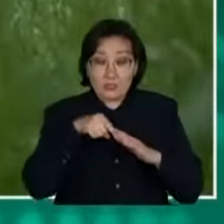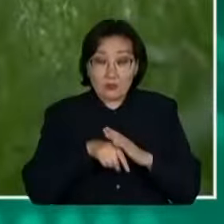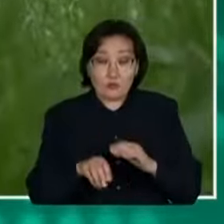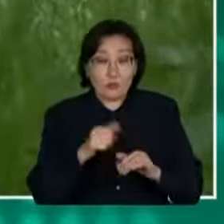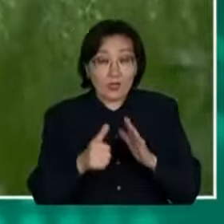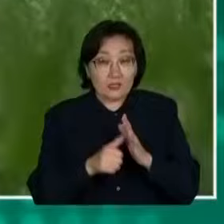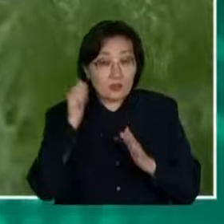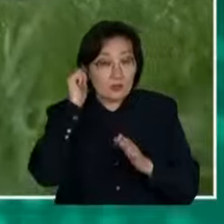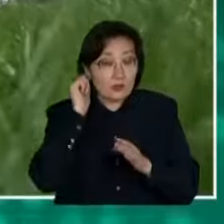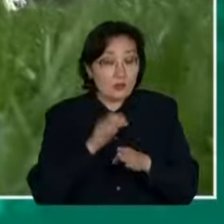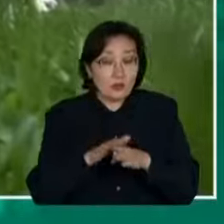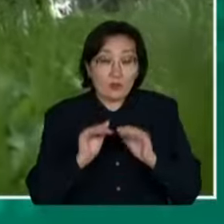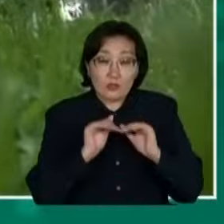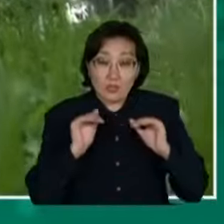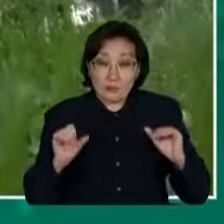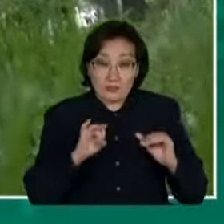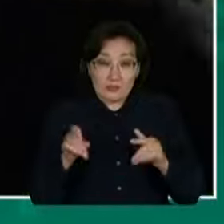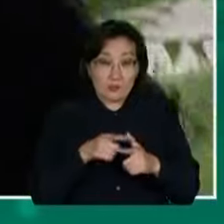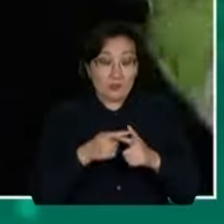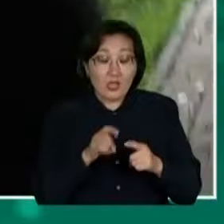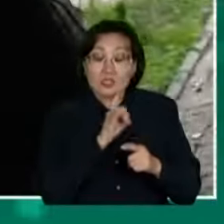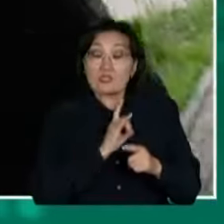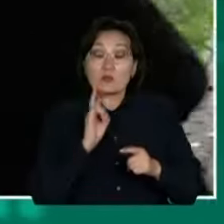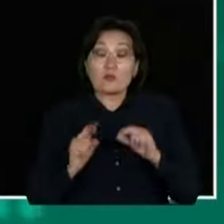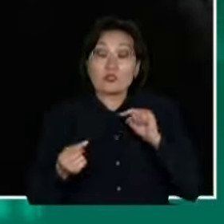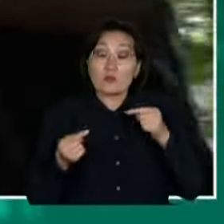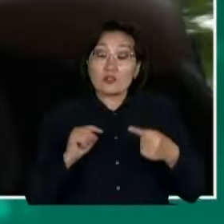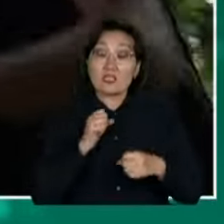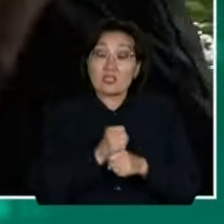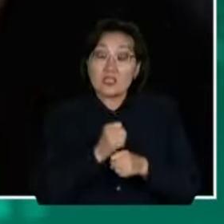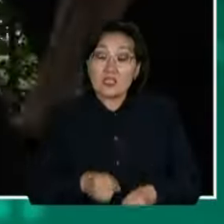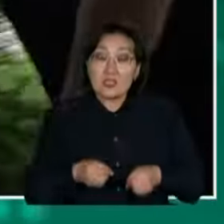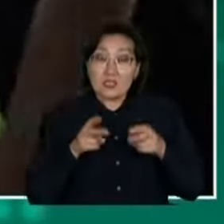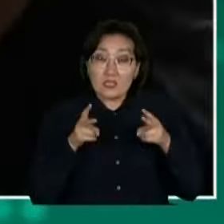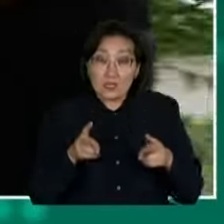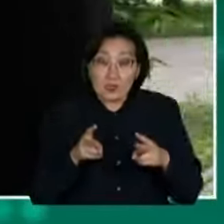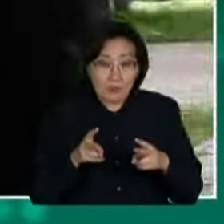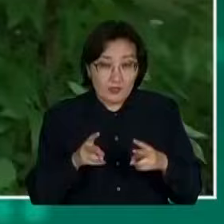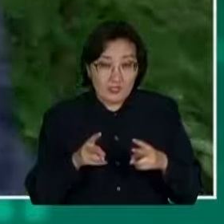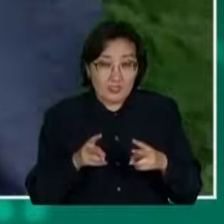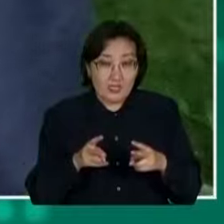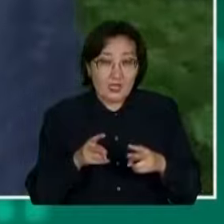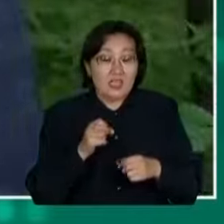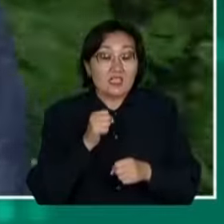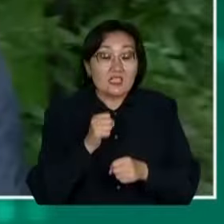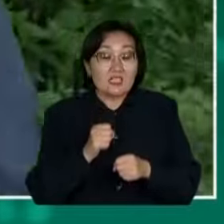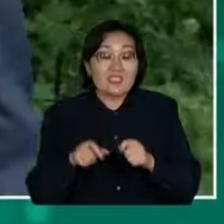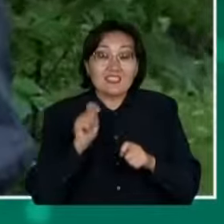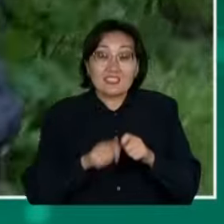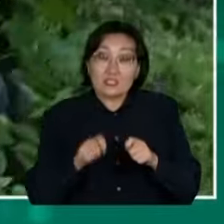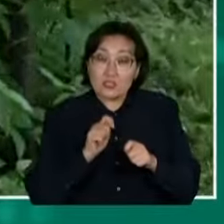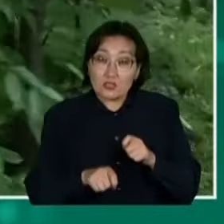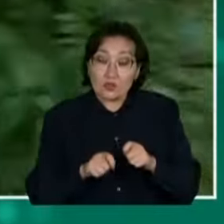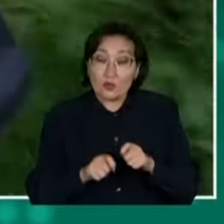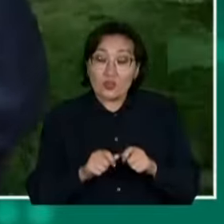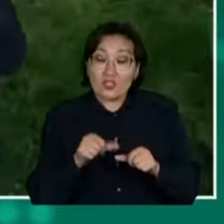кәмелет жасқа толмаған балалармен немесе әйелдерге қарсы жасалған қылмыстарды тергеу ерекшеліктері бойынша